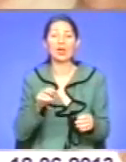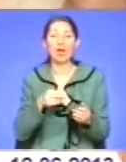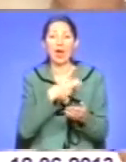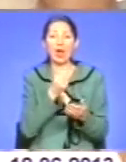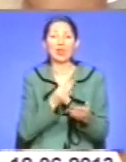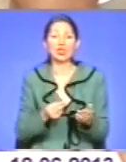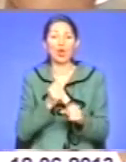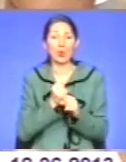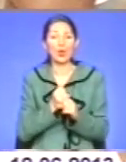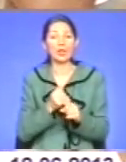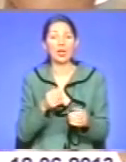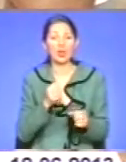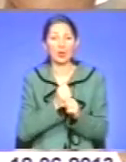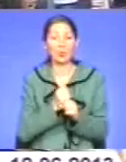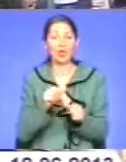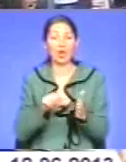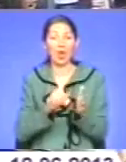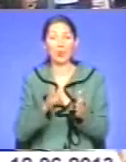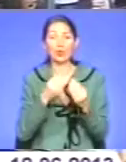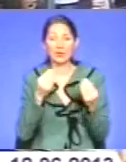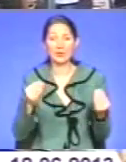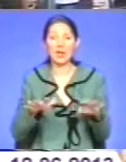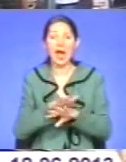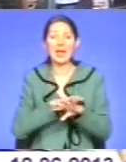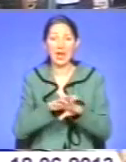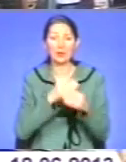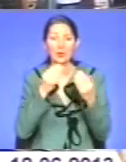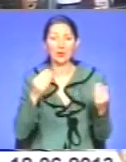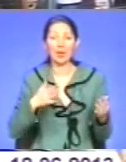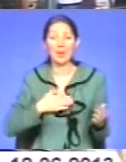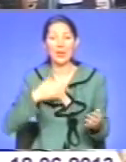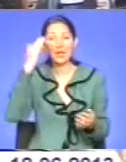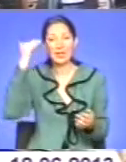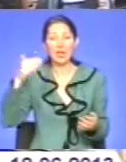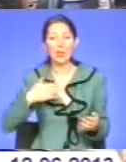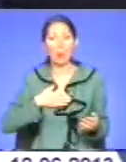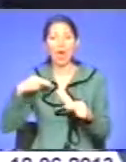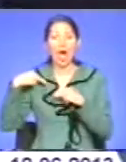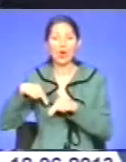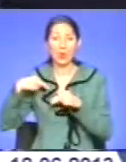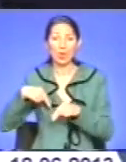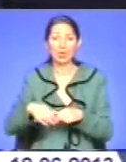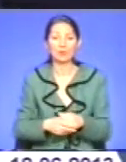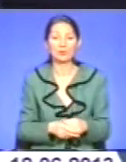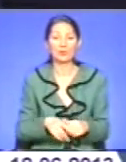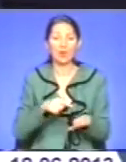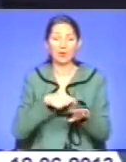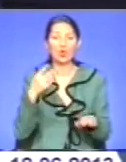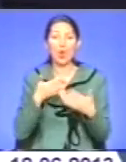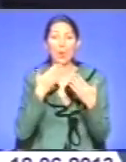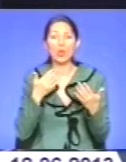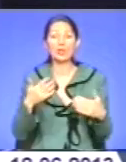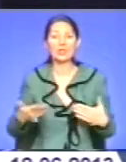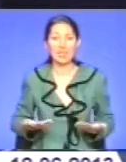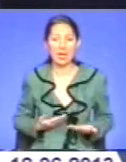виготовлені учасниками, будуть виставлені на ярмарці-виставці «Мій талант – моя робота». Відчуй подих життя. Під